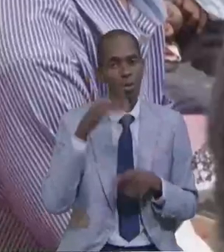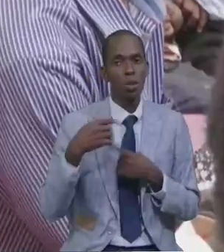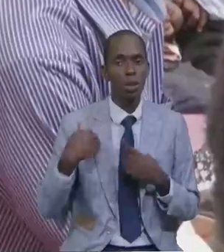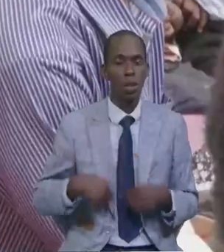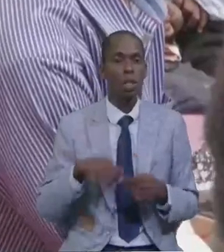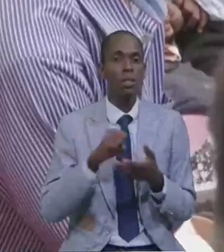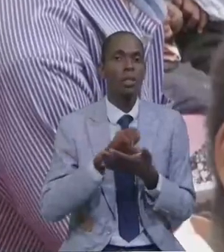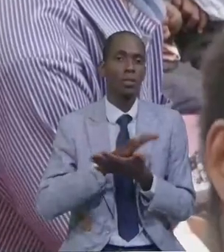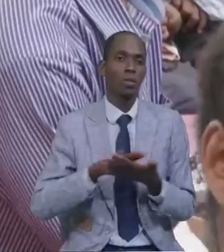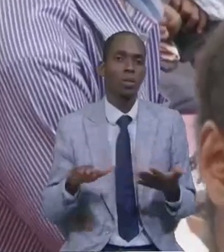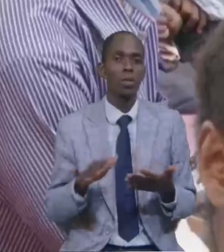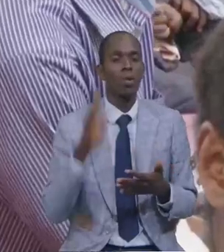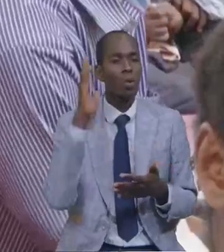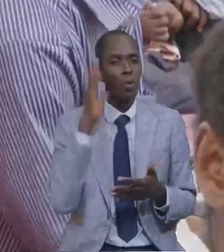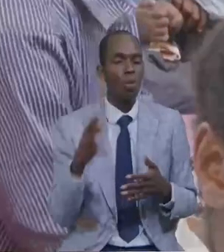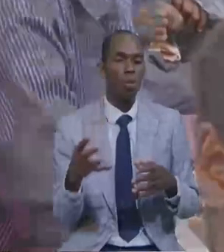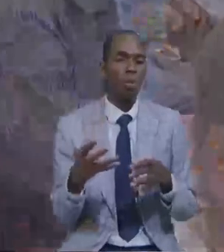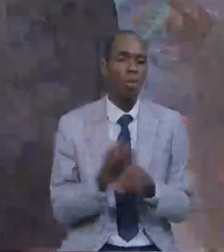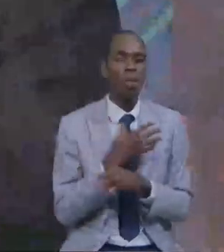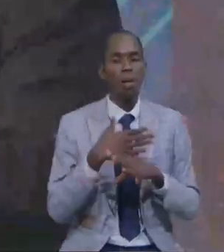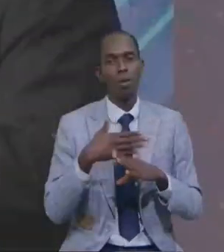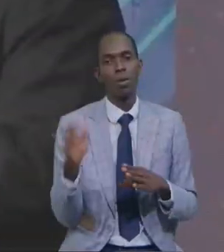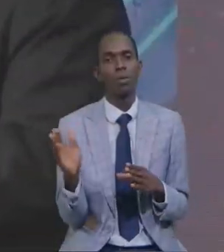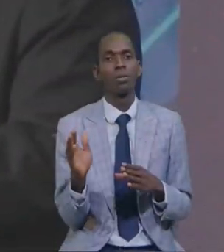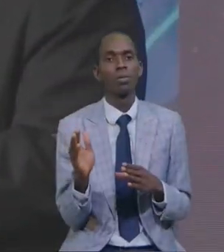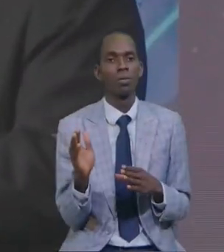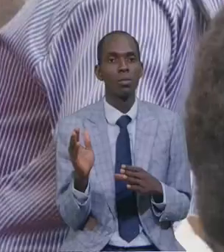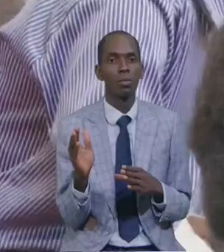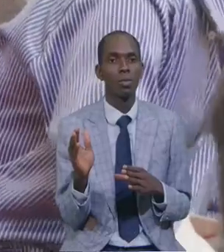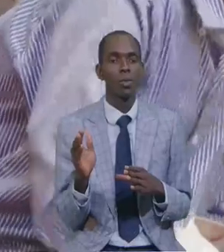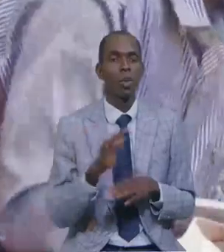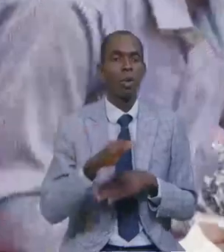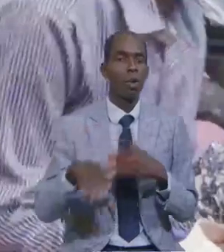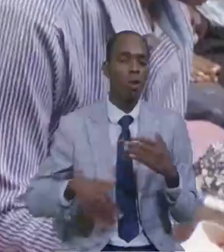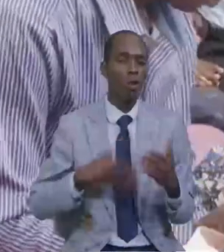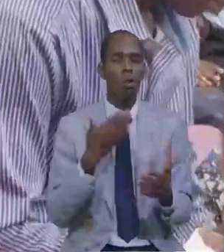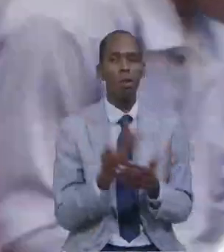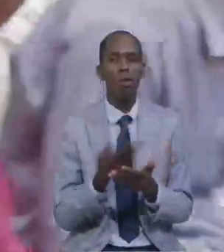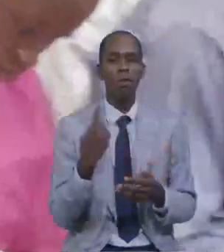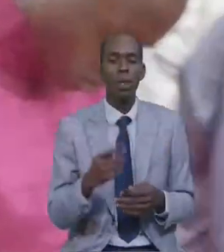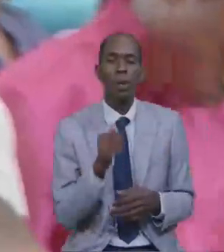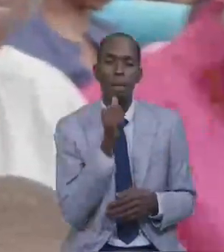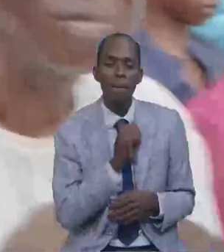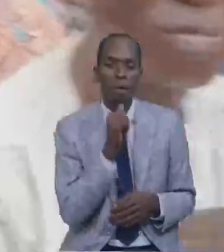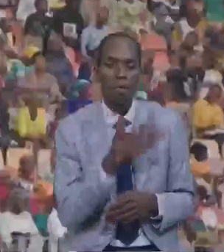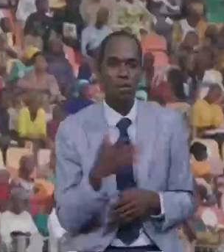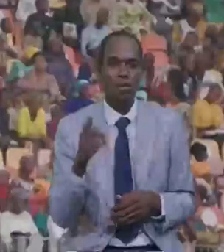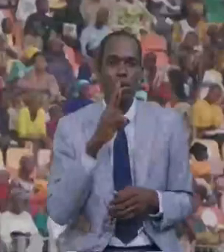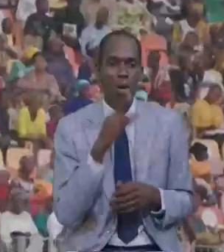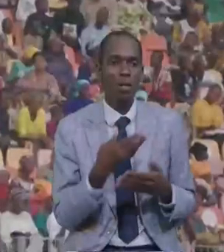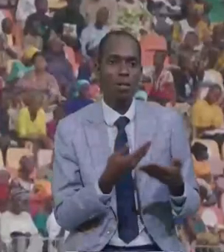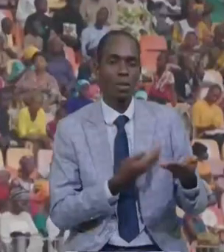toutes ces choses privées que nous partageons. Il dit en Hébreux 2, verset 9, Hébreux 2,